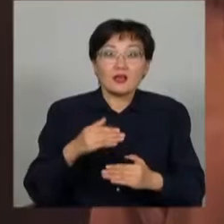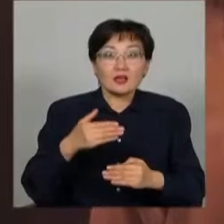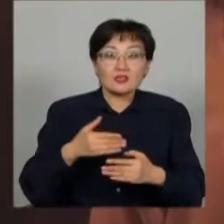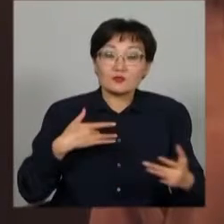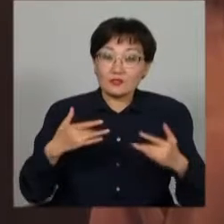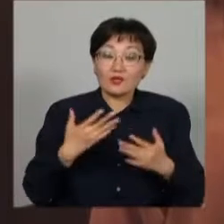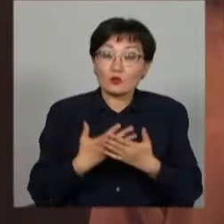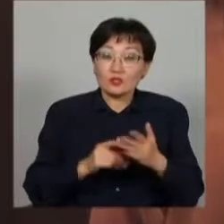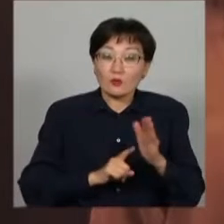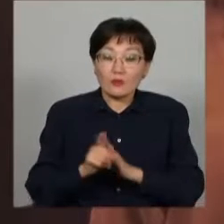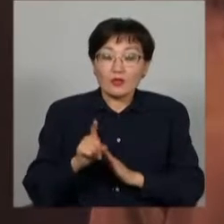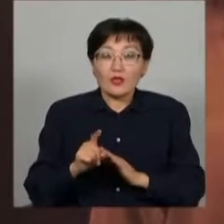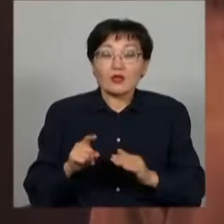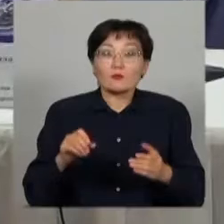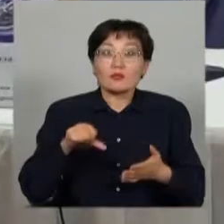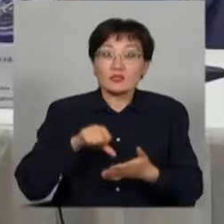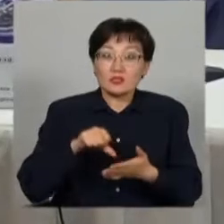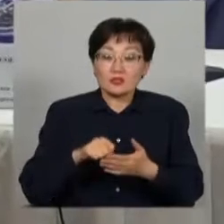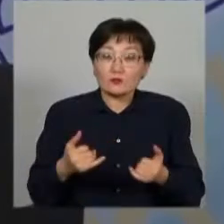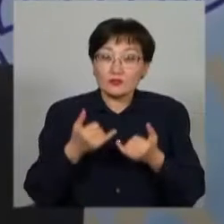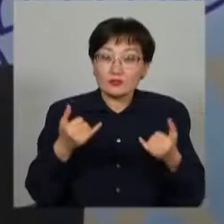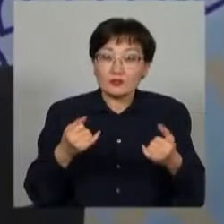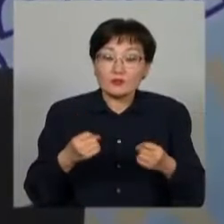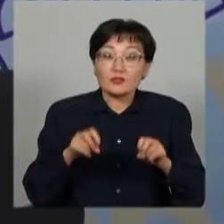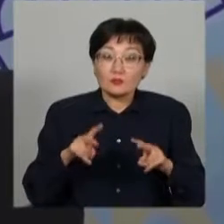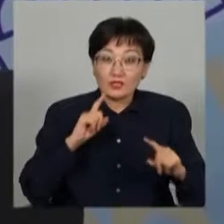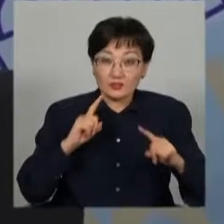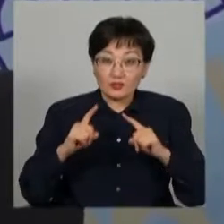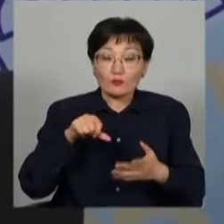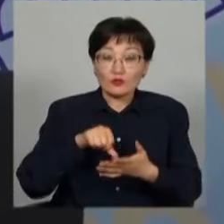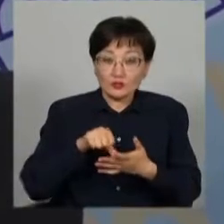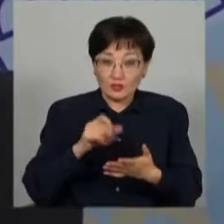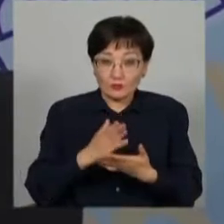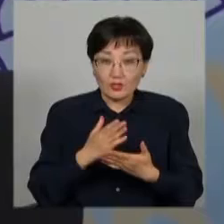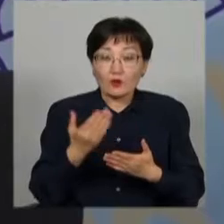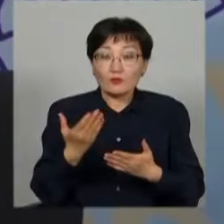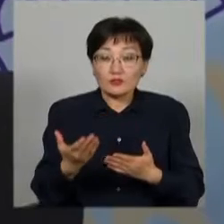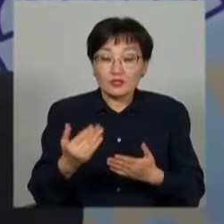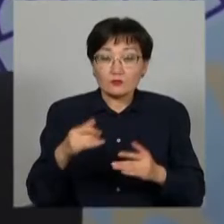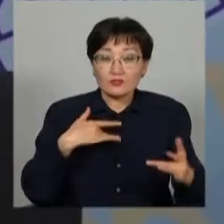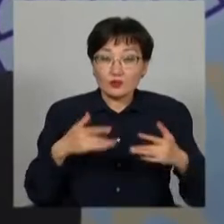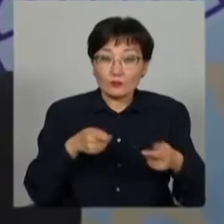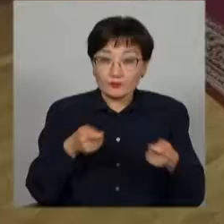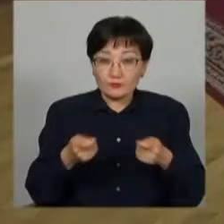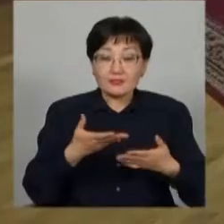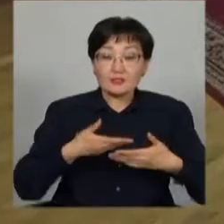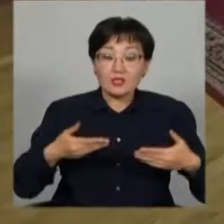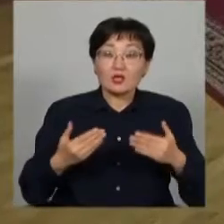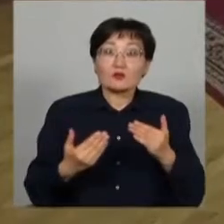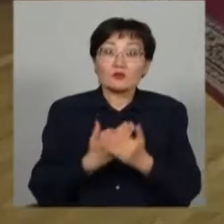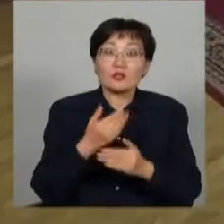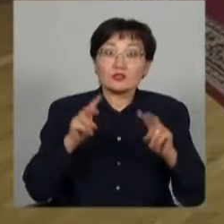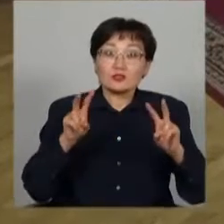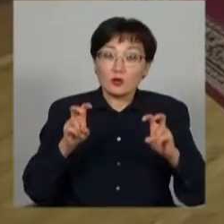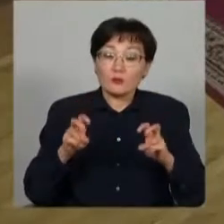кесілді. Біз әуелі бақ өкілдеріне арналған арнайы баспасөз конференциясында болған едік. Ол жерде театр басшылығы бізді жаңа